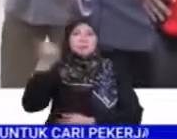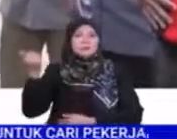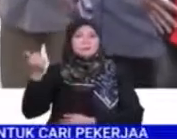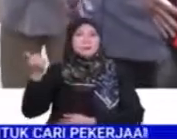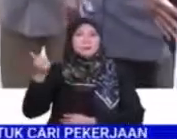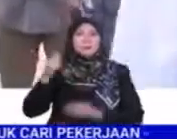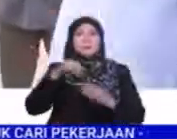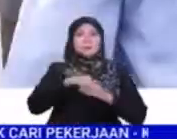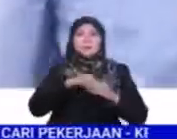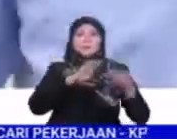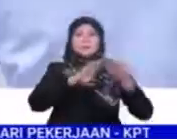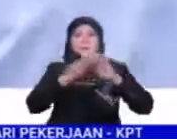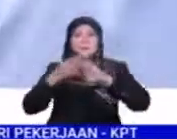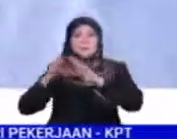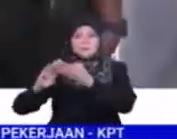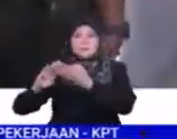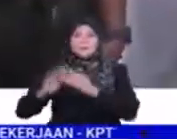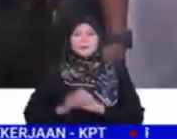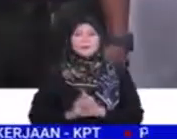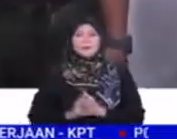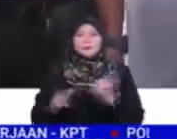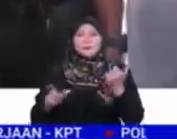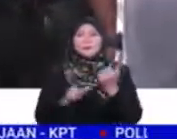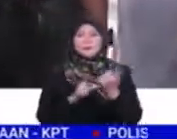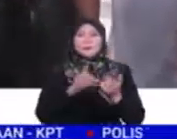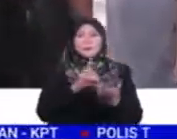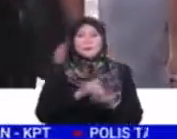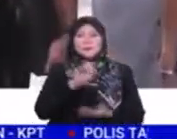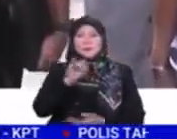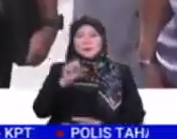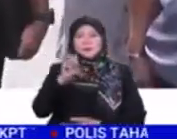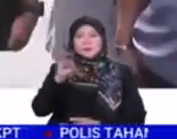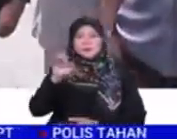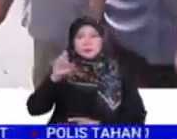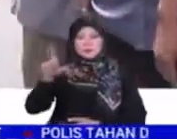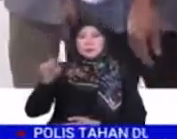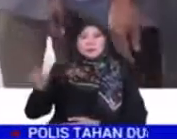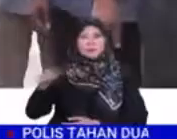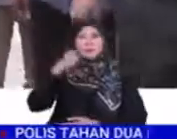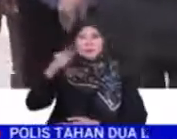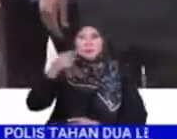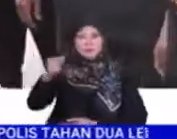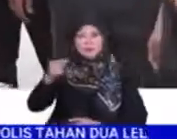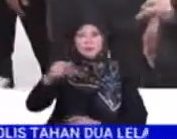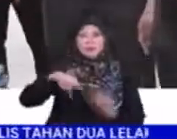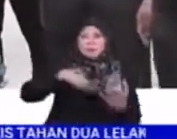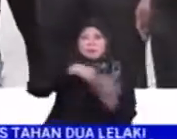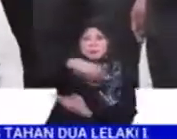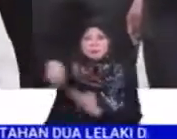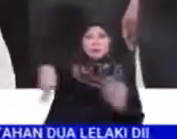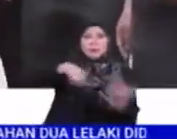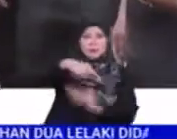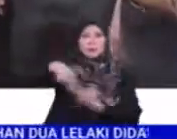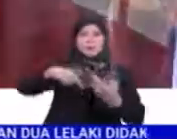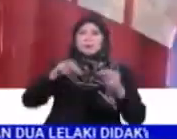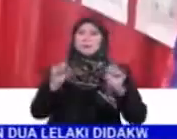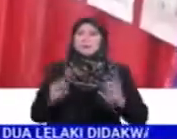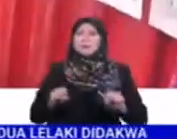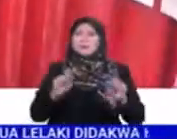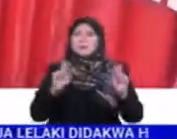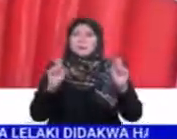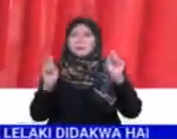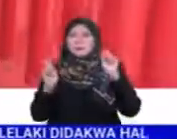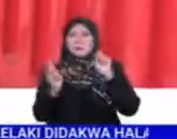dalam komuniti. Timbalan Menterinya Dato' Sri Dr. Ismail Abdul Muttalib berkata, kitar semula akan mengubah sisa